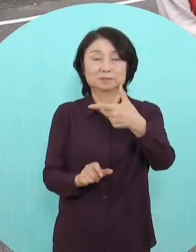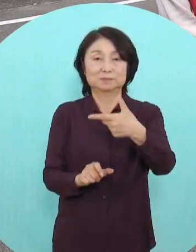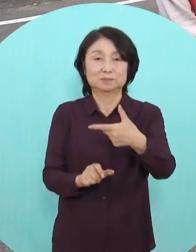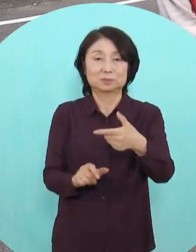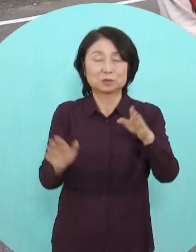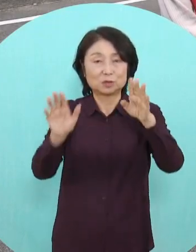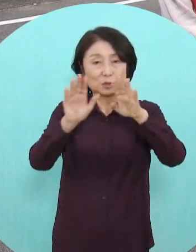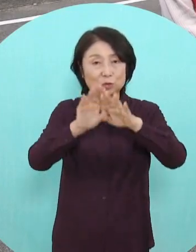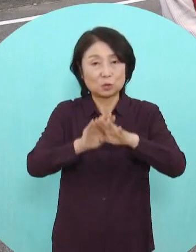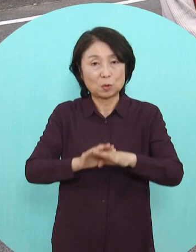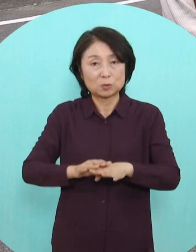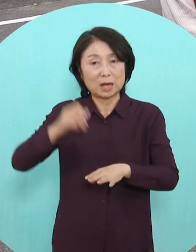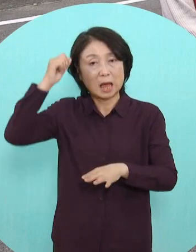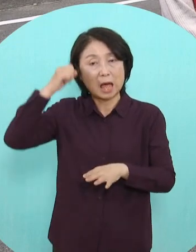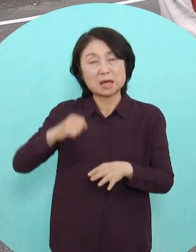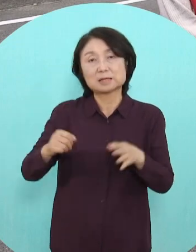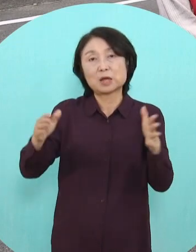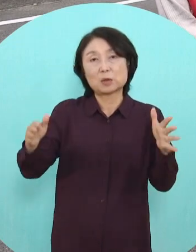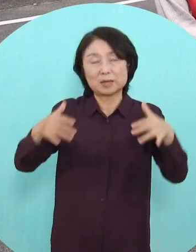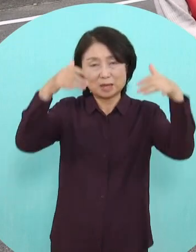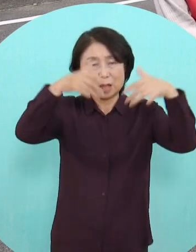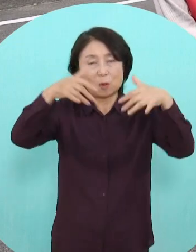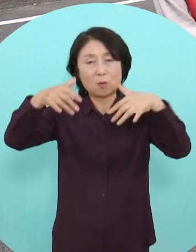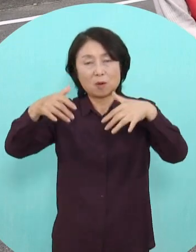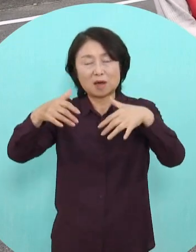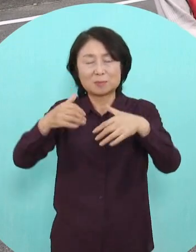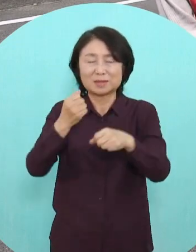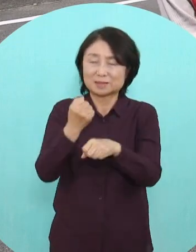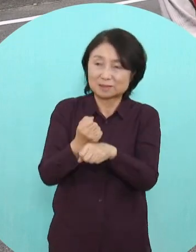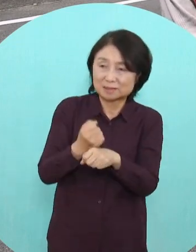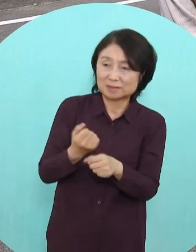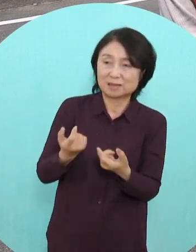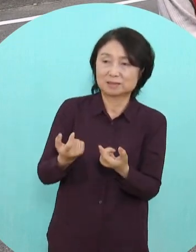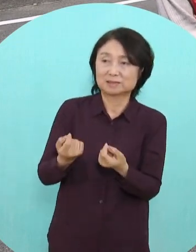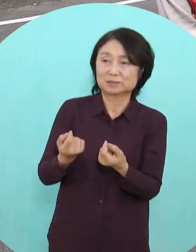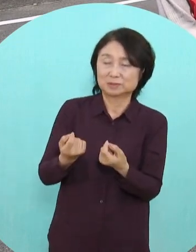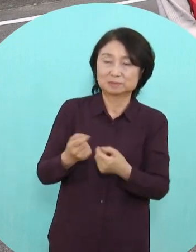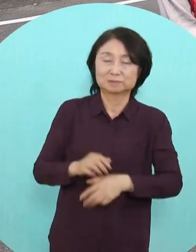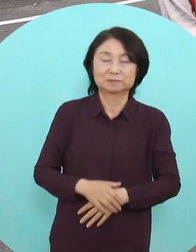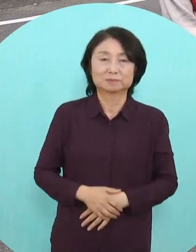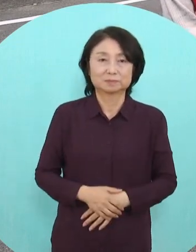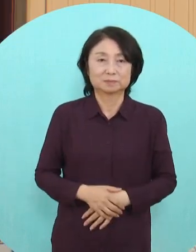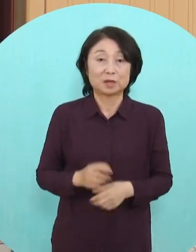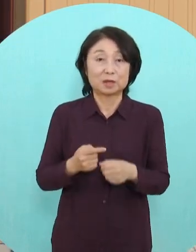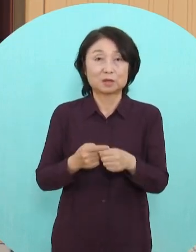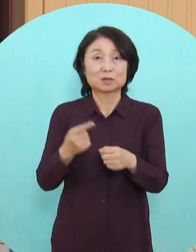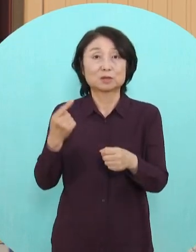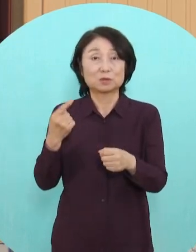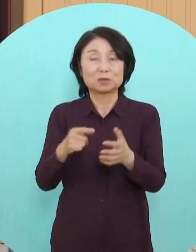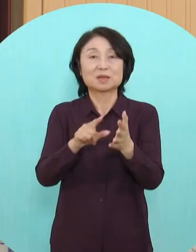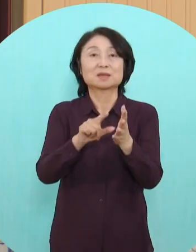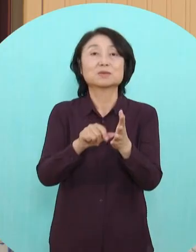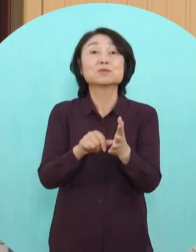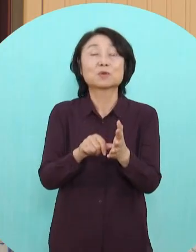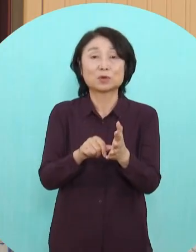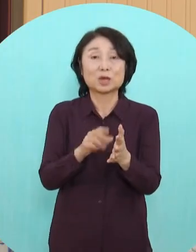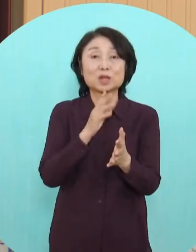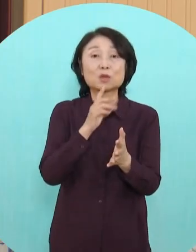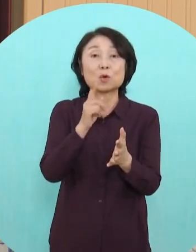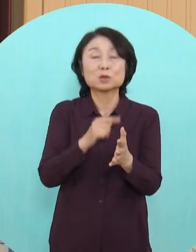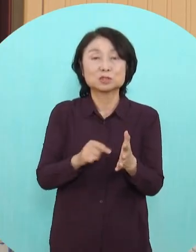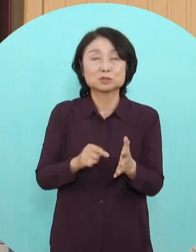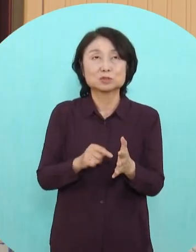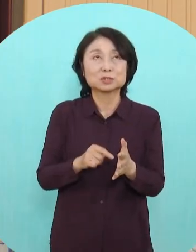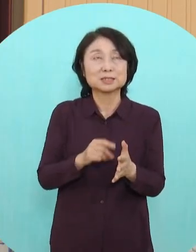日、はい、夜から朝方に起きた大雨、大変でしたよね。 去年はですね、はい、当